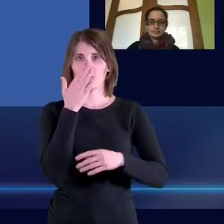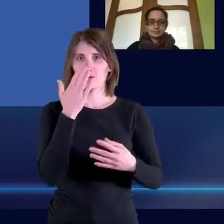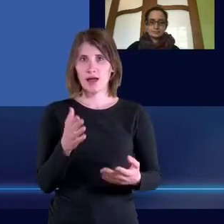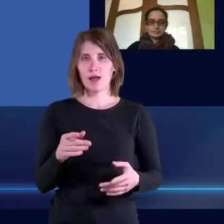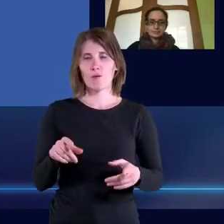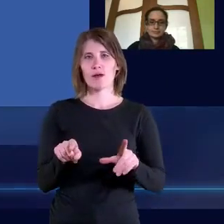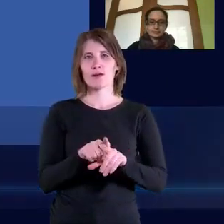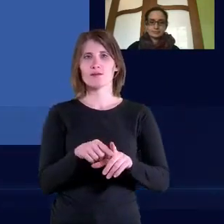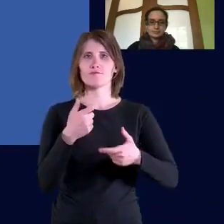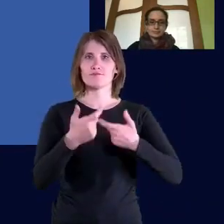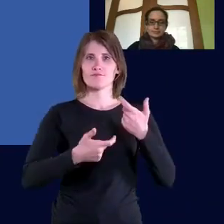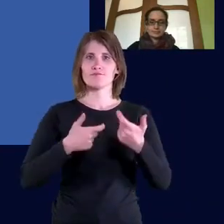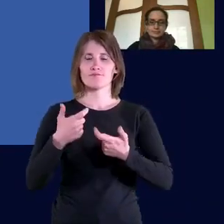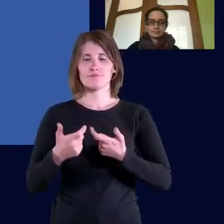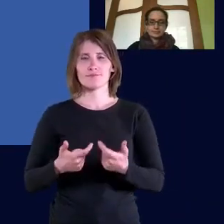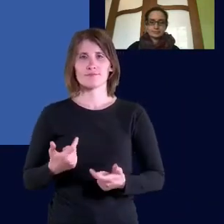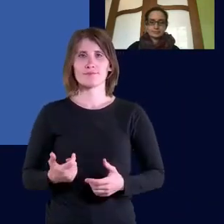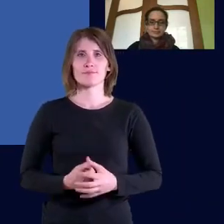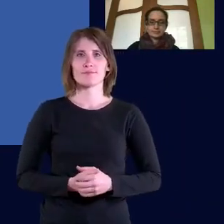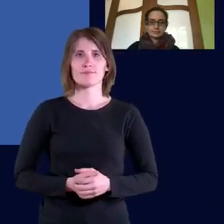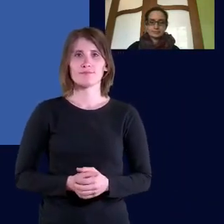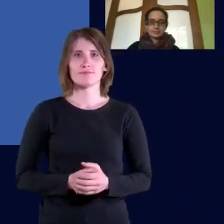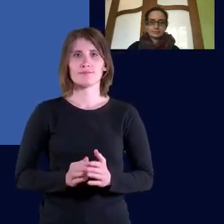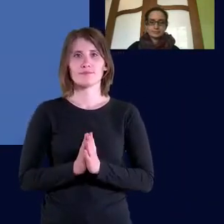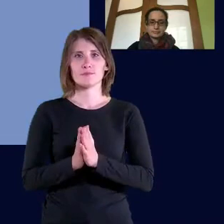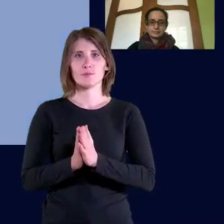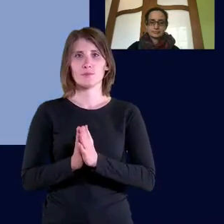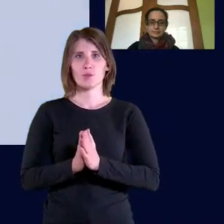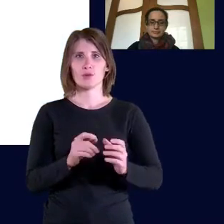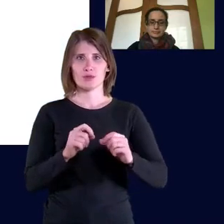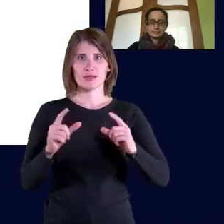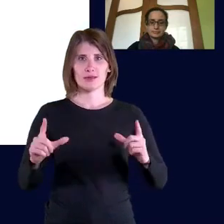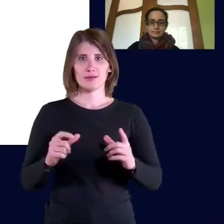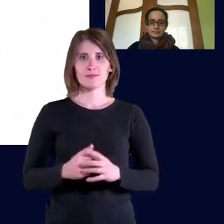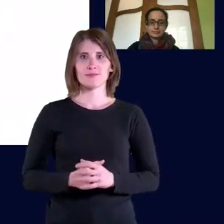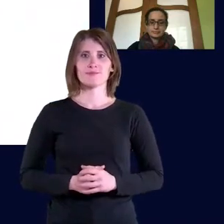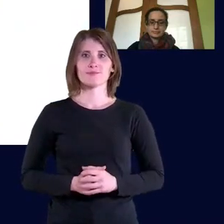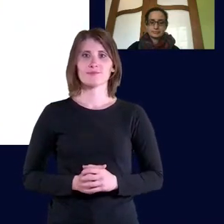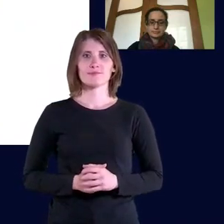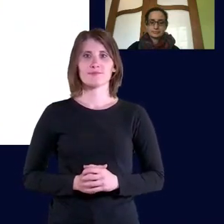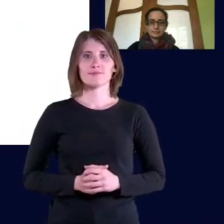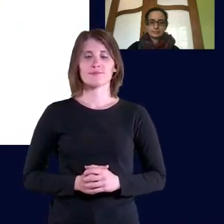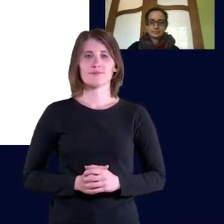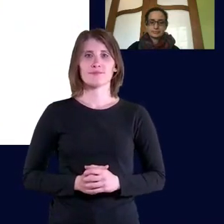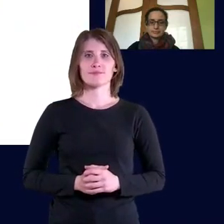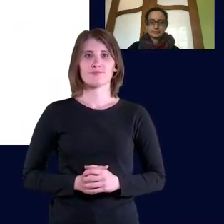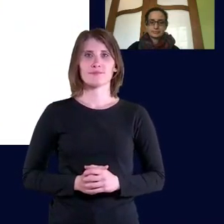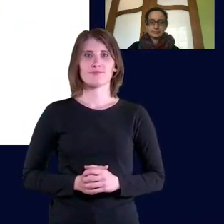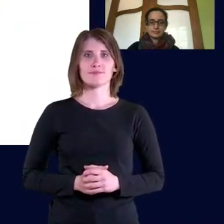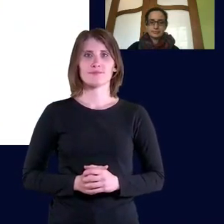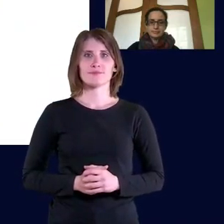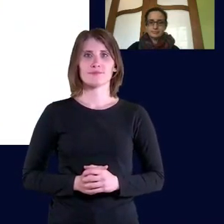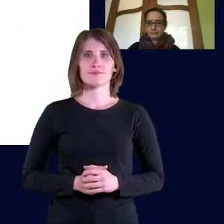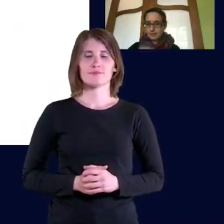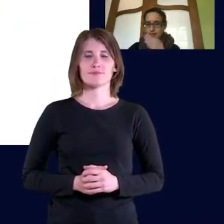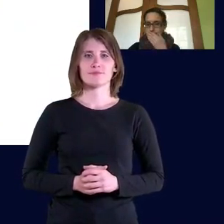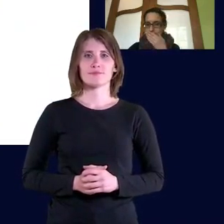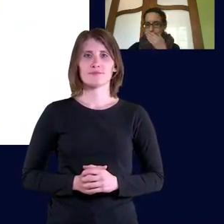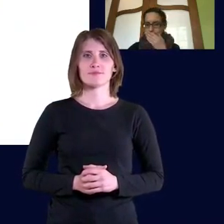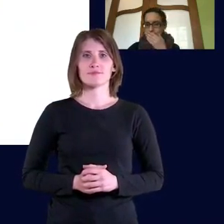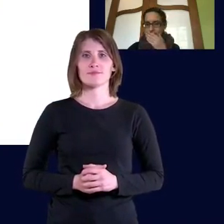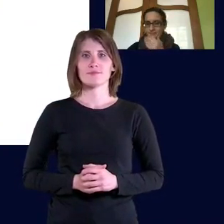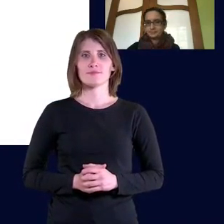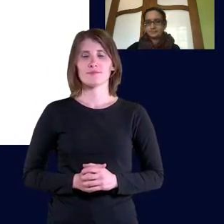opracowywaniem tych treści Poproszę o kolejny slajd m.in na początku